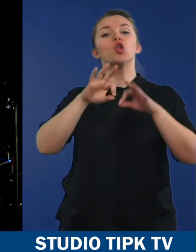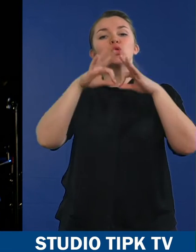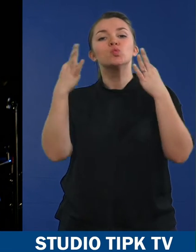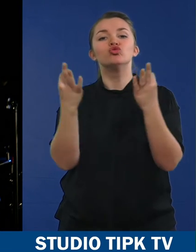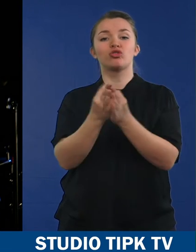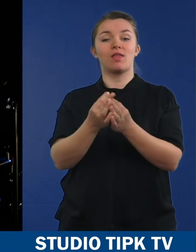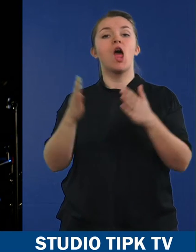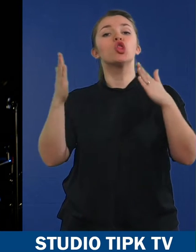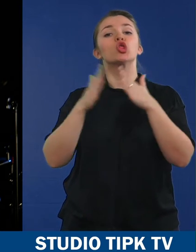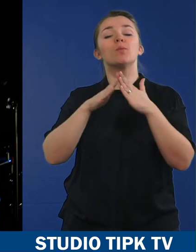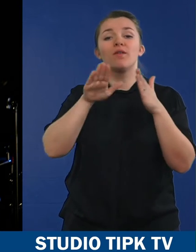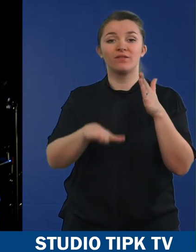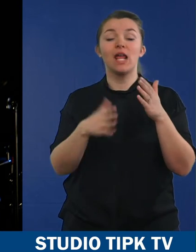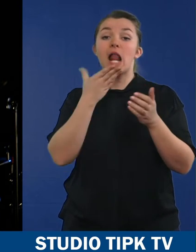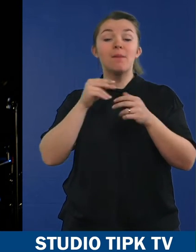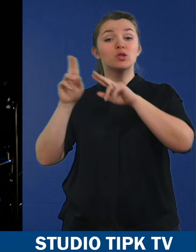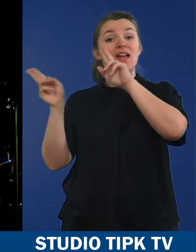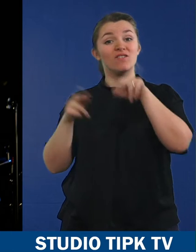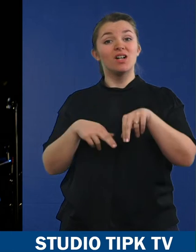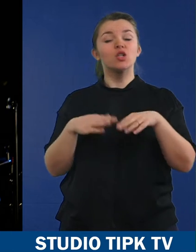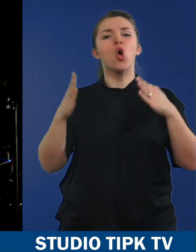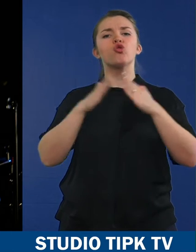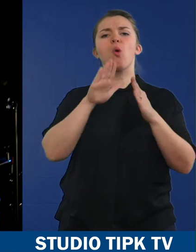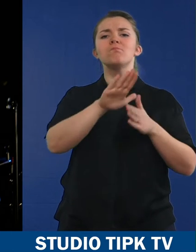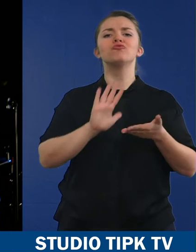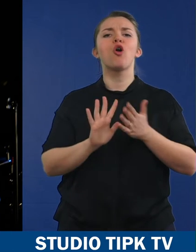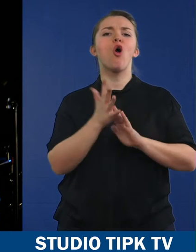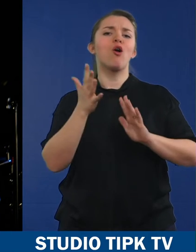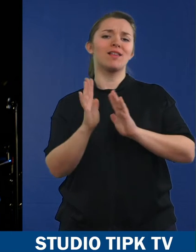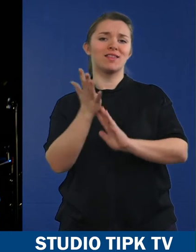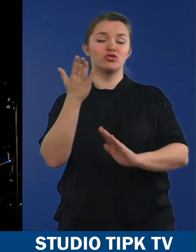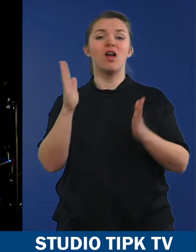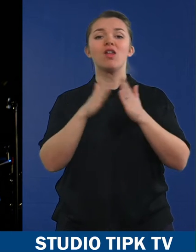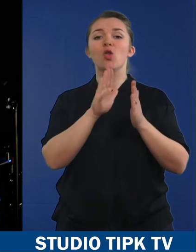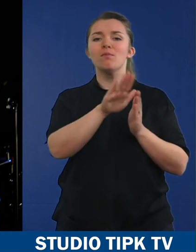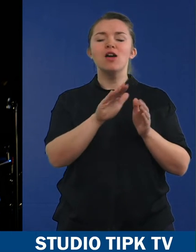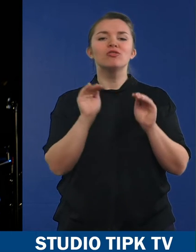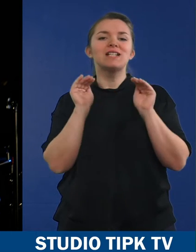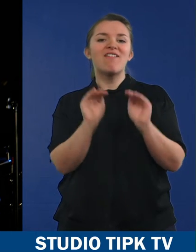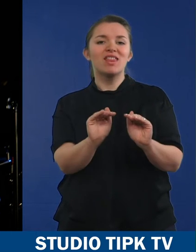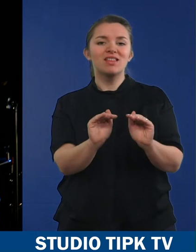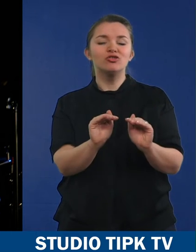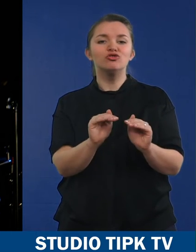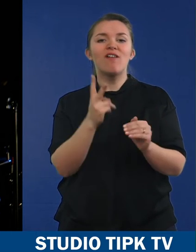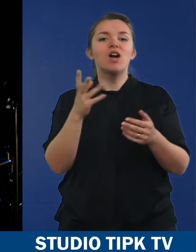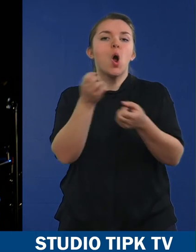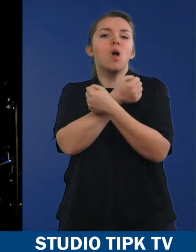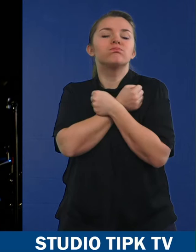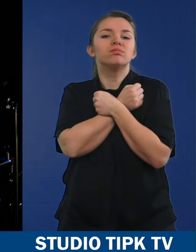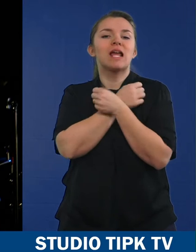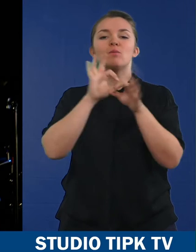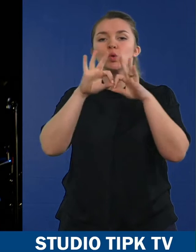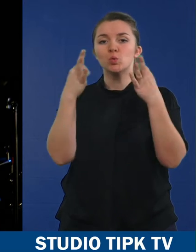domovina. Lepo se je vrniti k domačem ognjišču, domače zavetišče, v objem